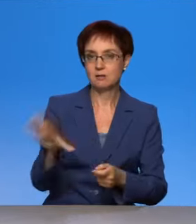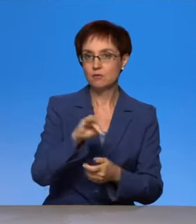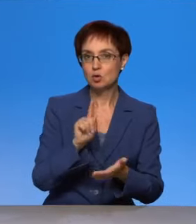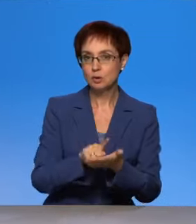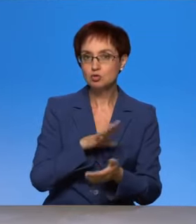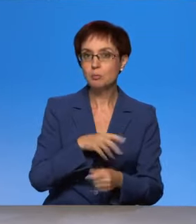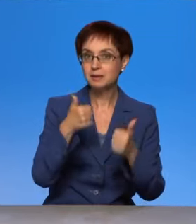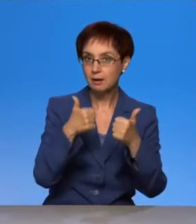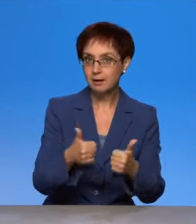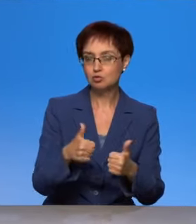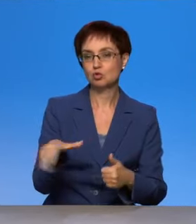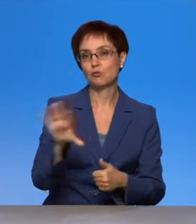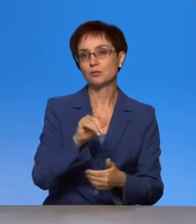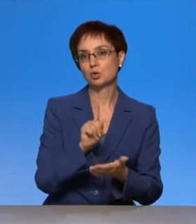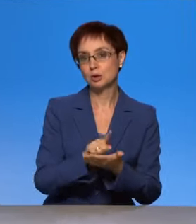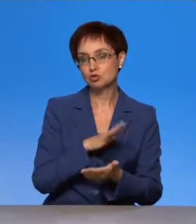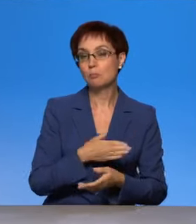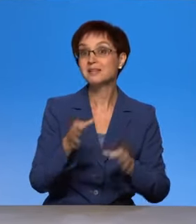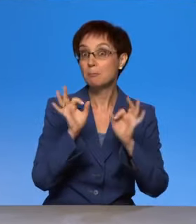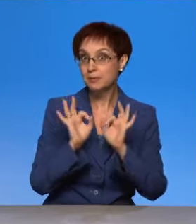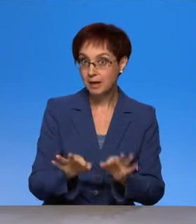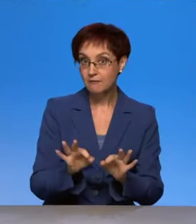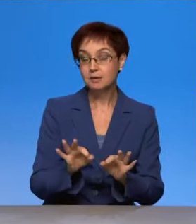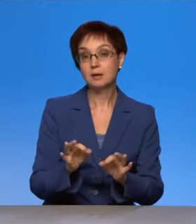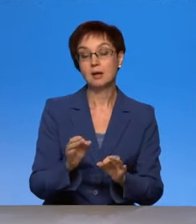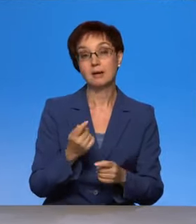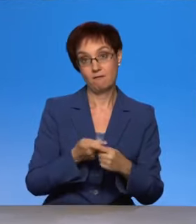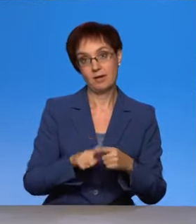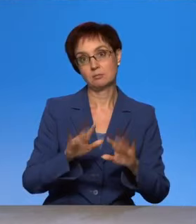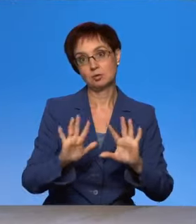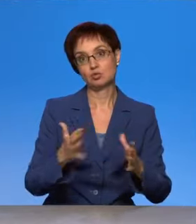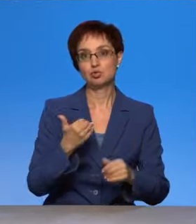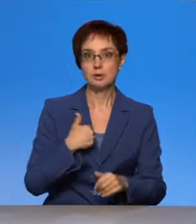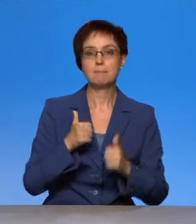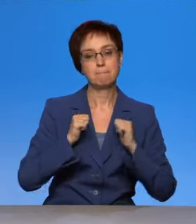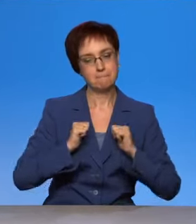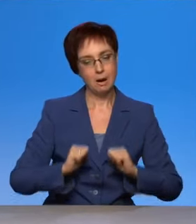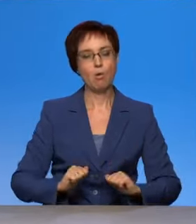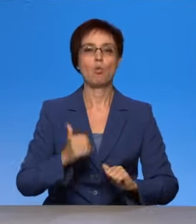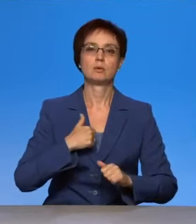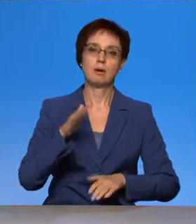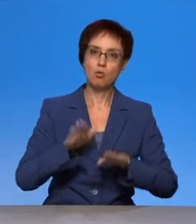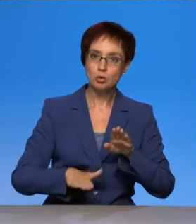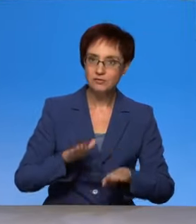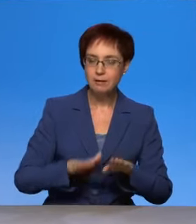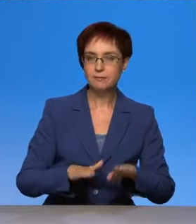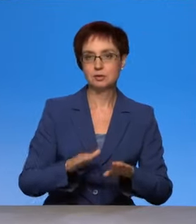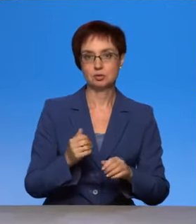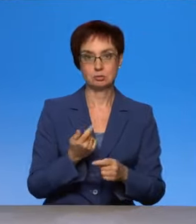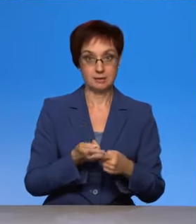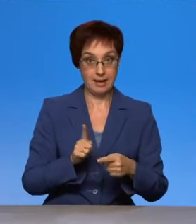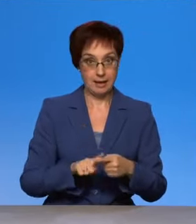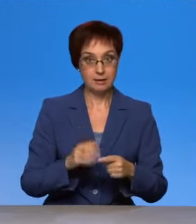правилам. Мир должен быть упорядочен. И тогда мне спокойно, и тогда мне уравновешено, и тогда вот про что это? Это про